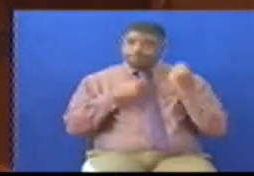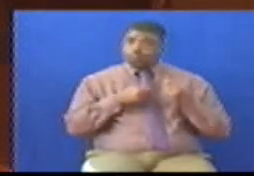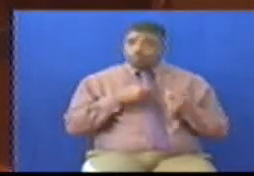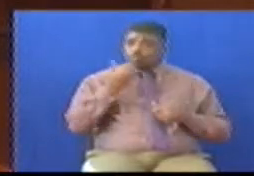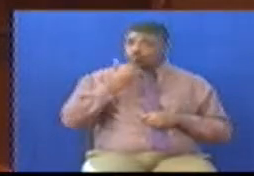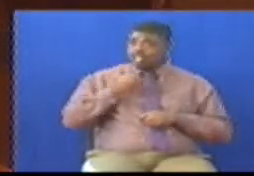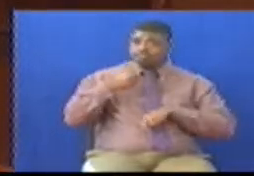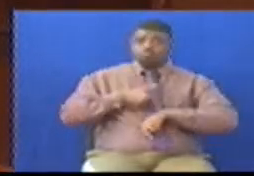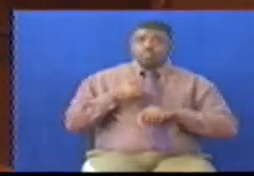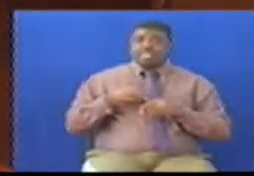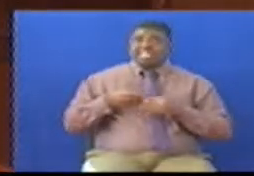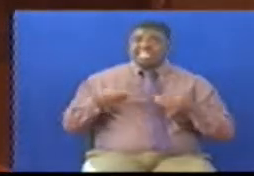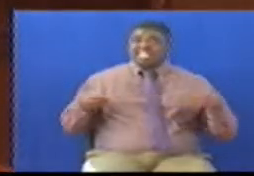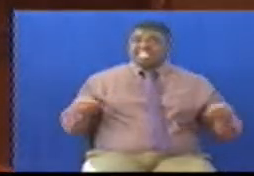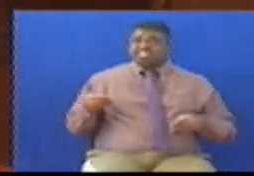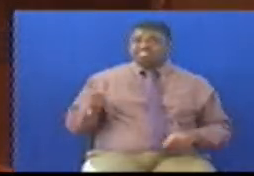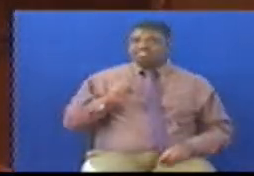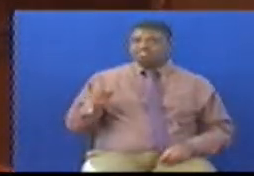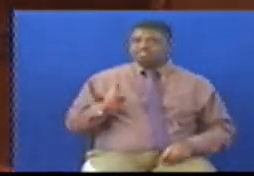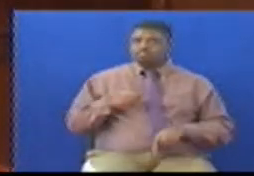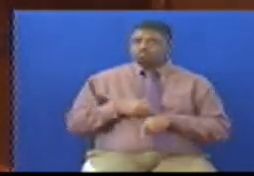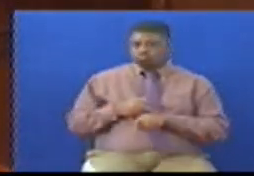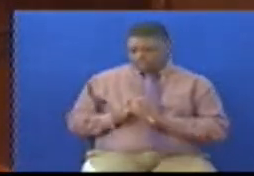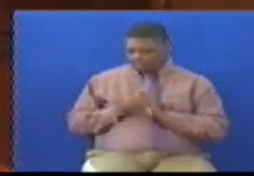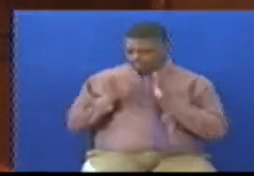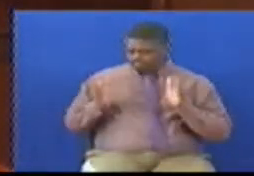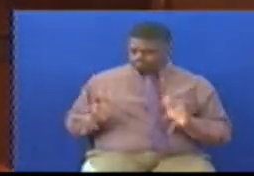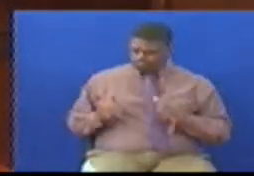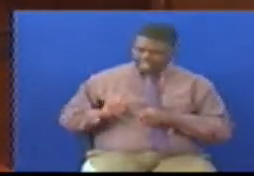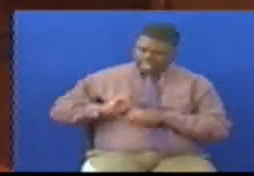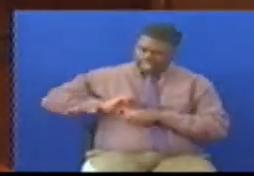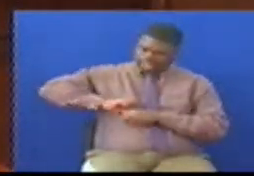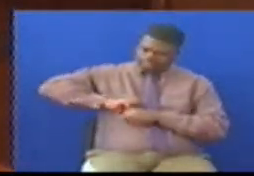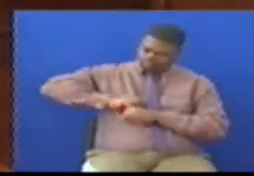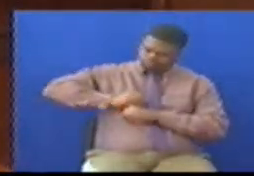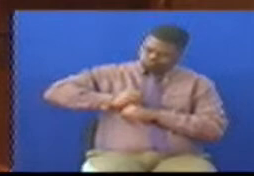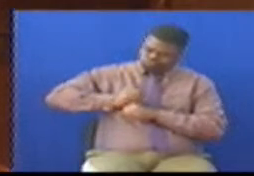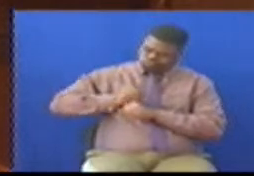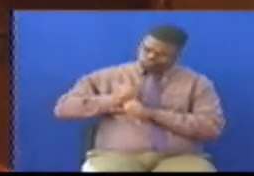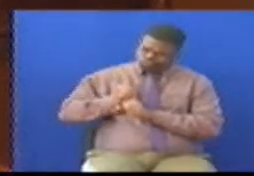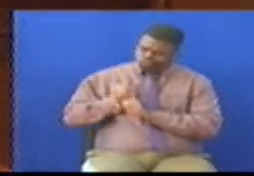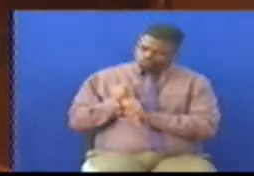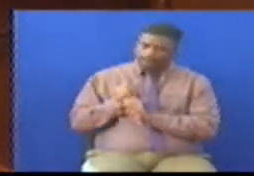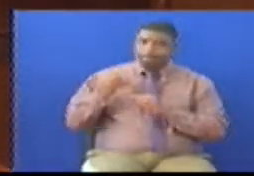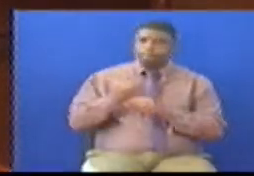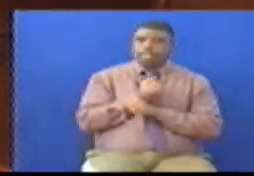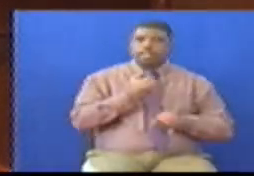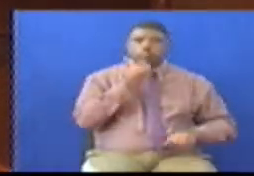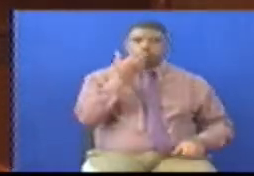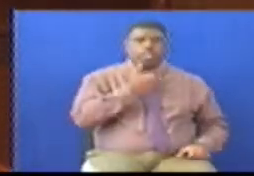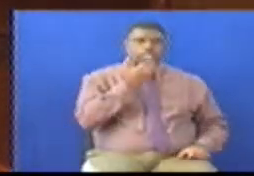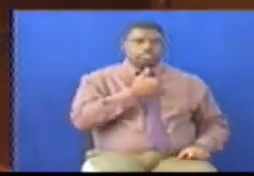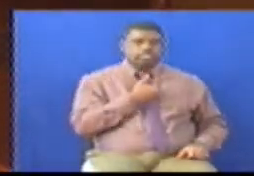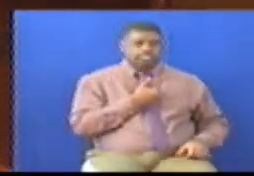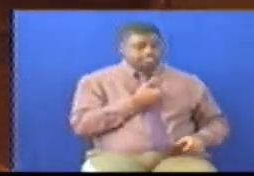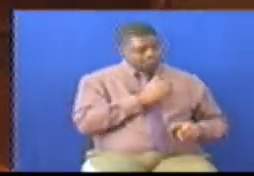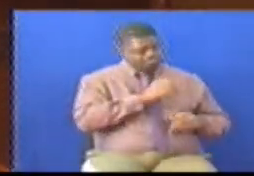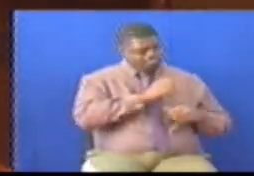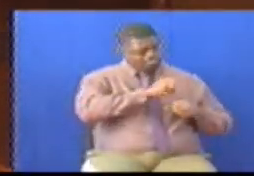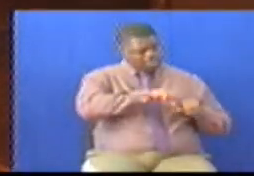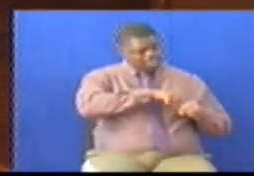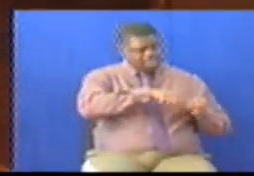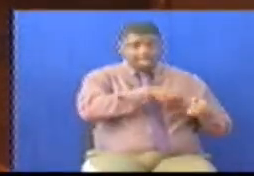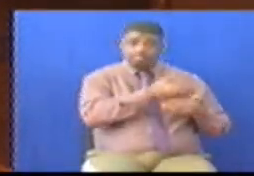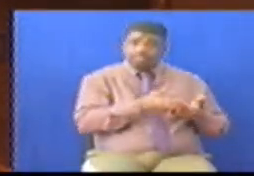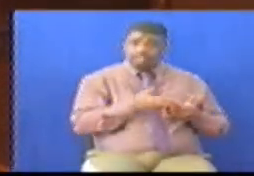muda mrefu, ina muda maalum ambao lazima ikakamuliwe iweze kuwa sukari. Kwa kuona kwamba hakuna mashine, wameamua sasa kuuza tena kwa bei